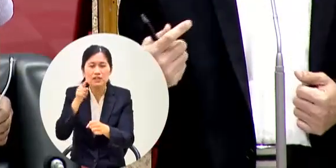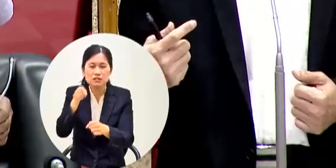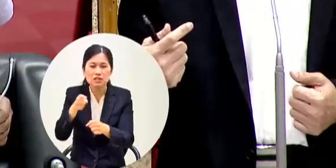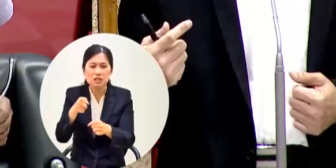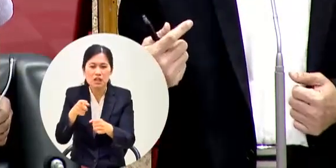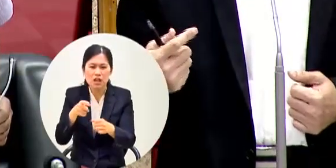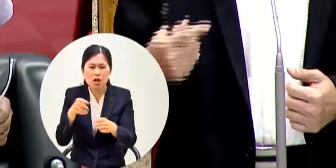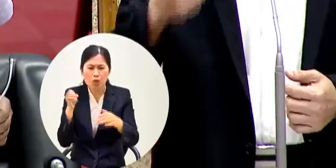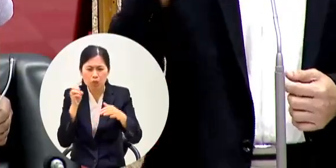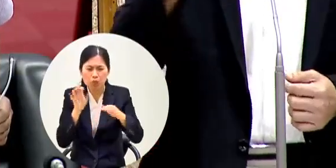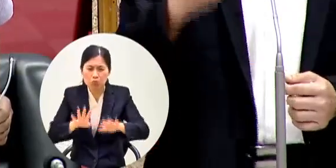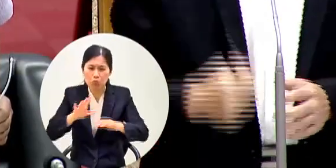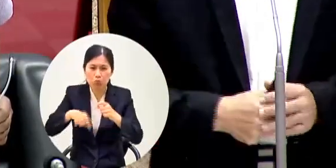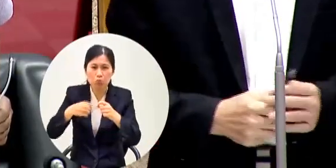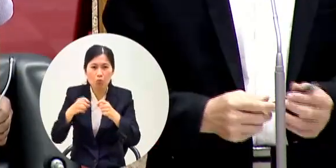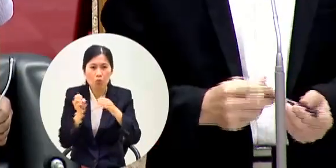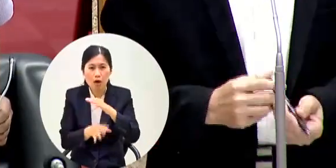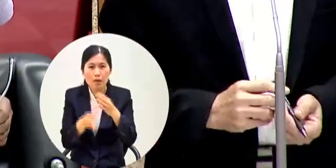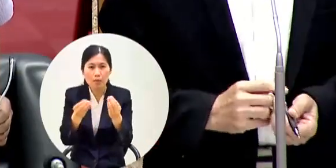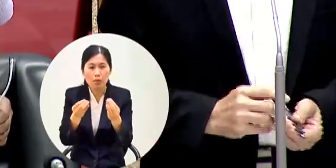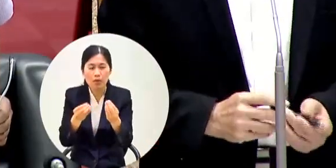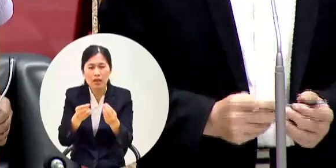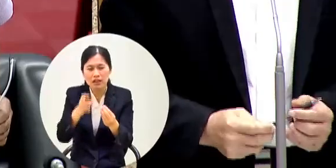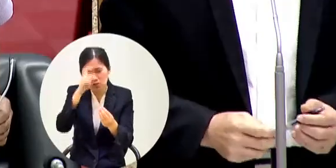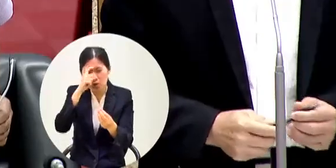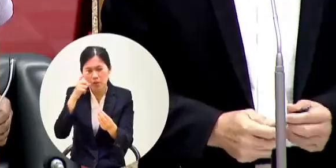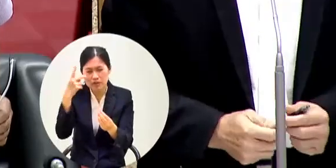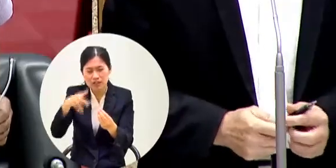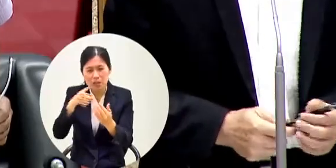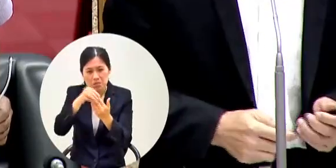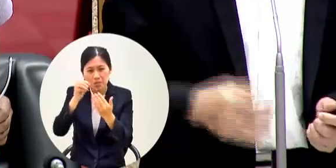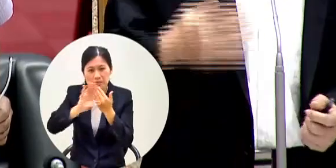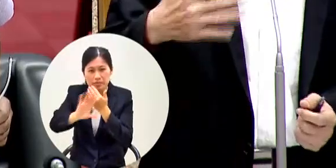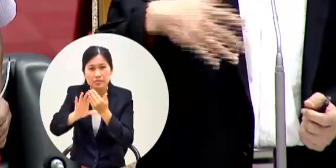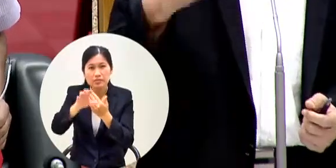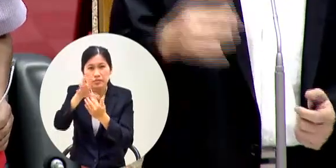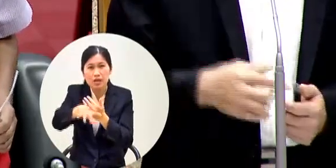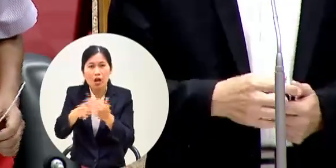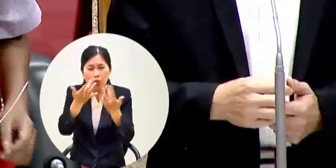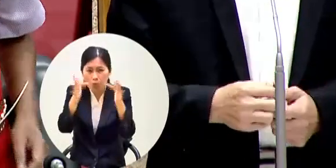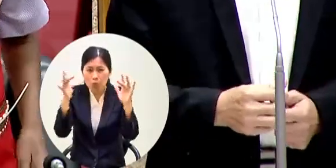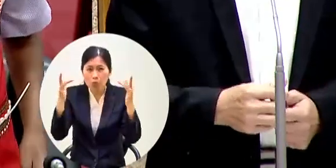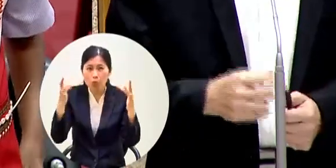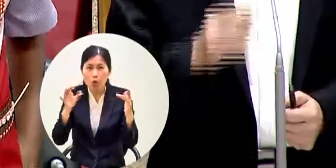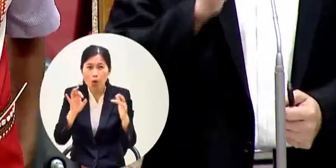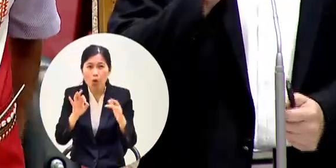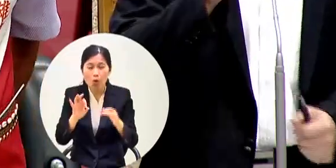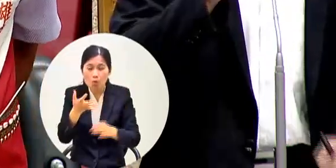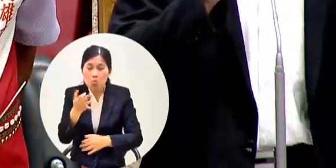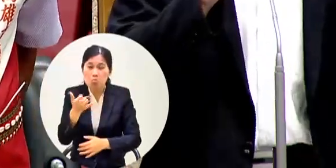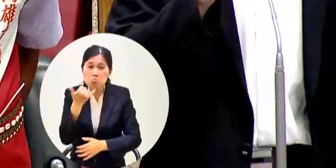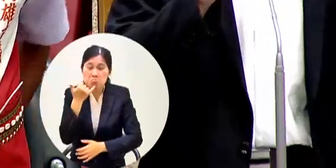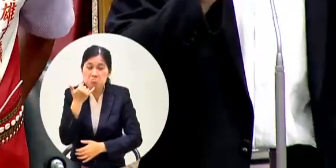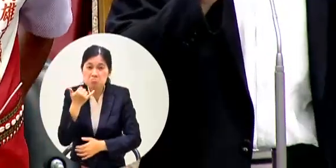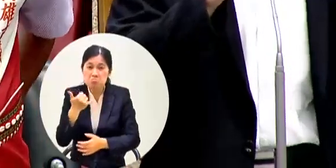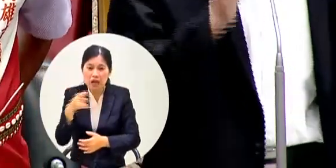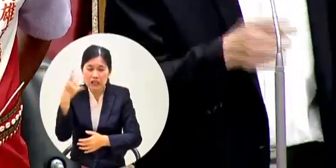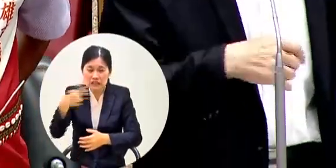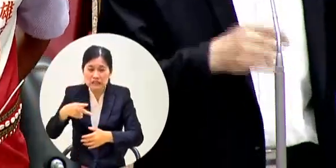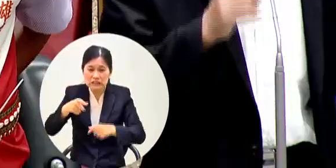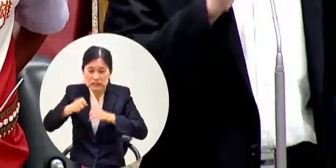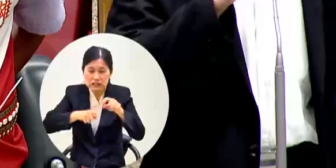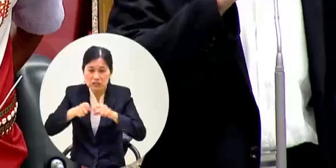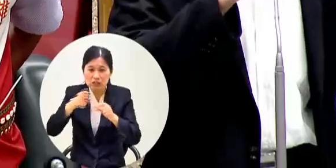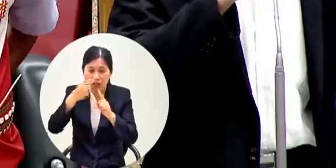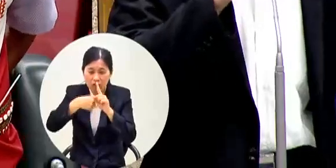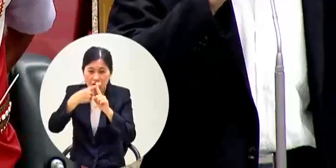配合款而已。所以我们申请的时候，他们说这个不在行政院 地籍图重测的这个后续的计划里